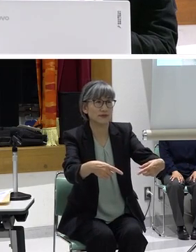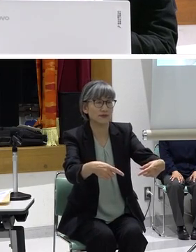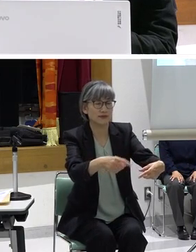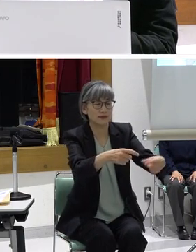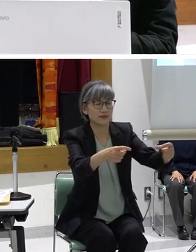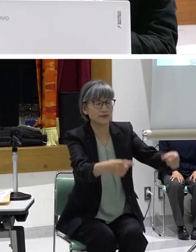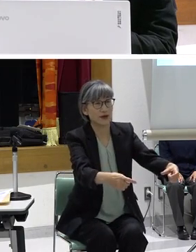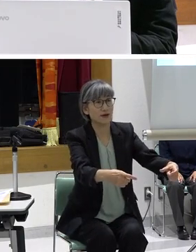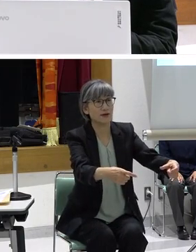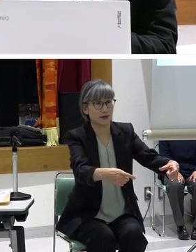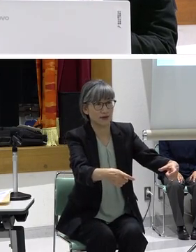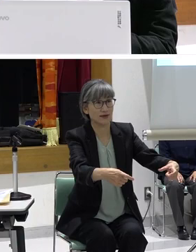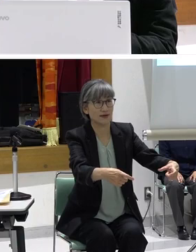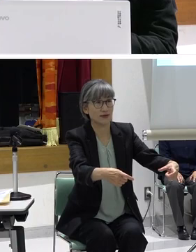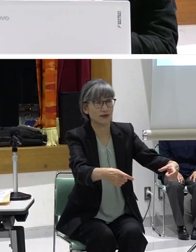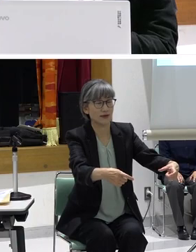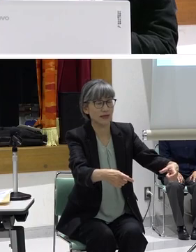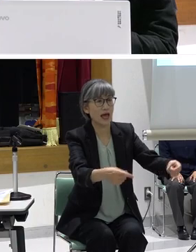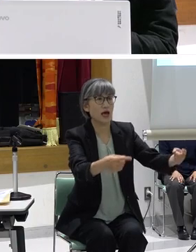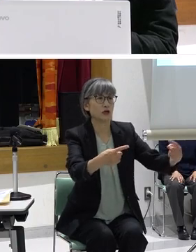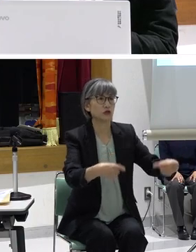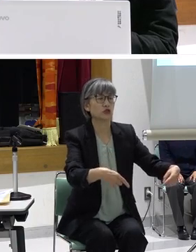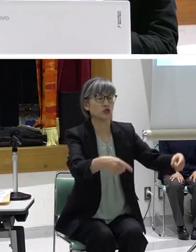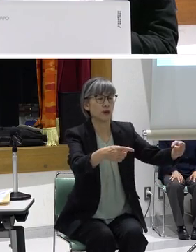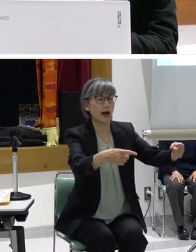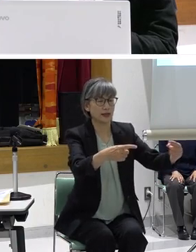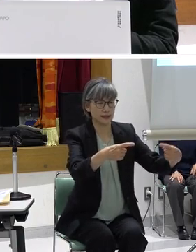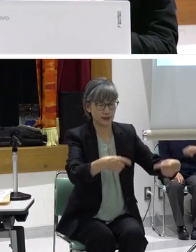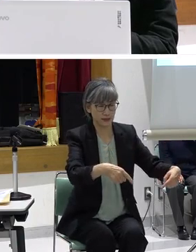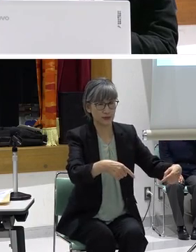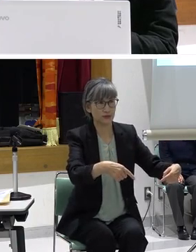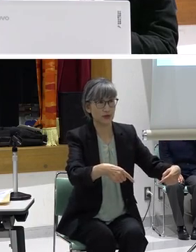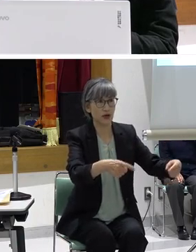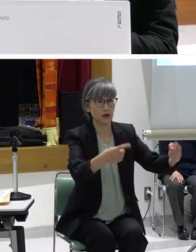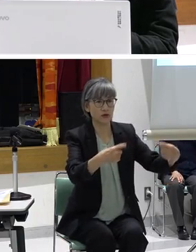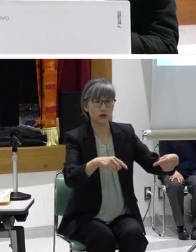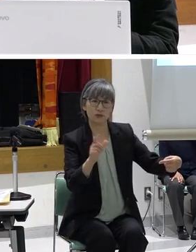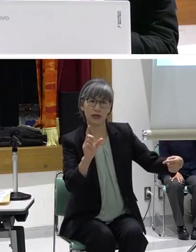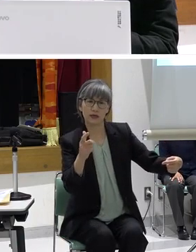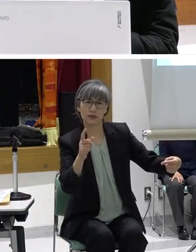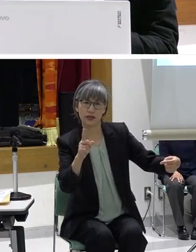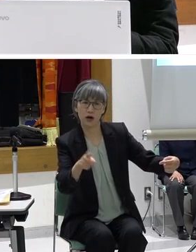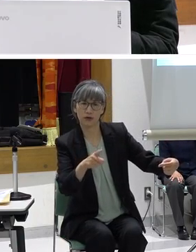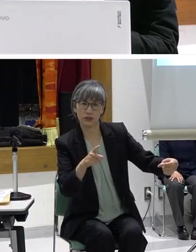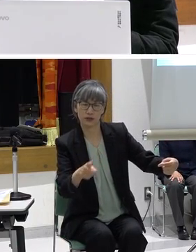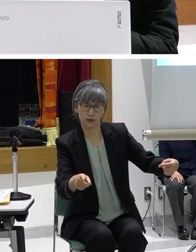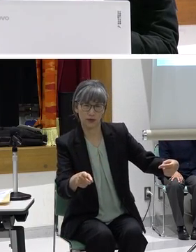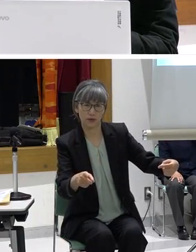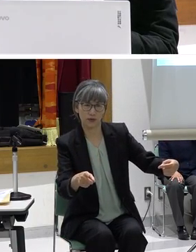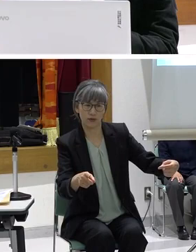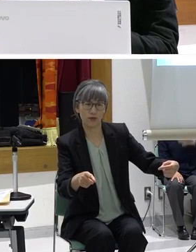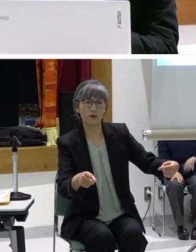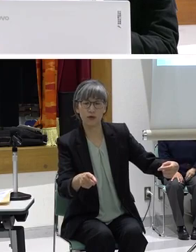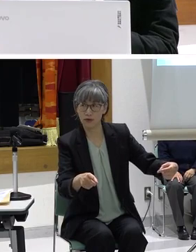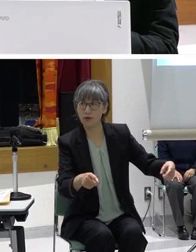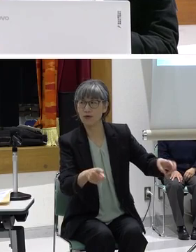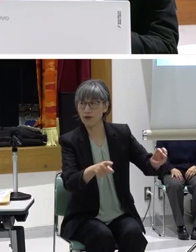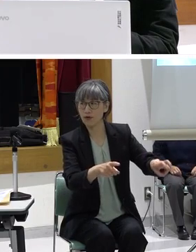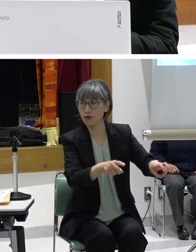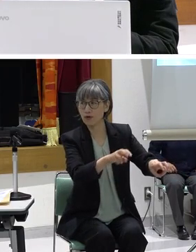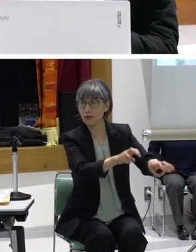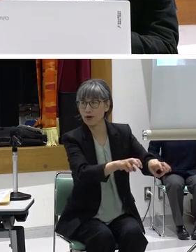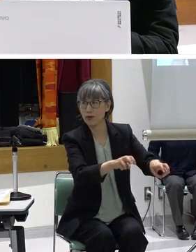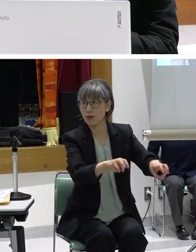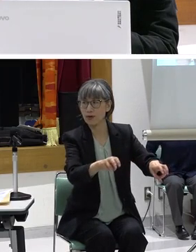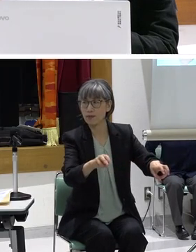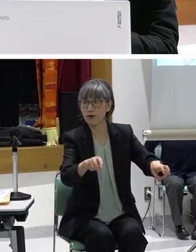。で、しかも車椅子、さらに車椅子ではない人、 並んで行けます。あるいはさら